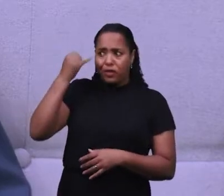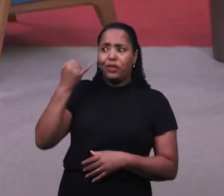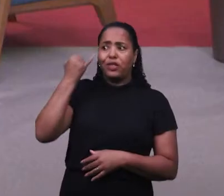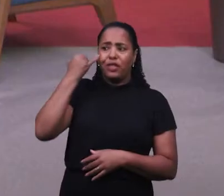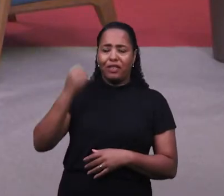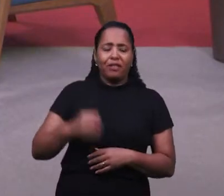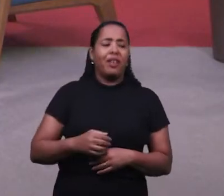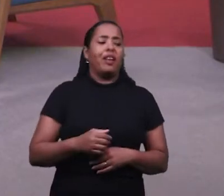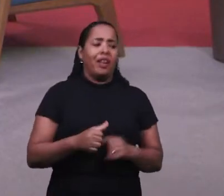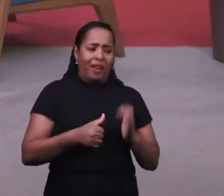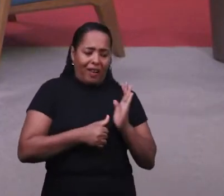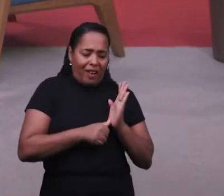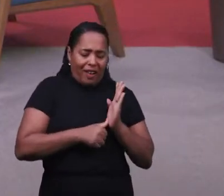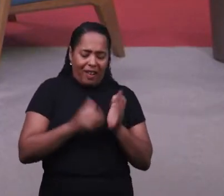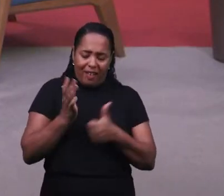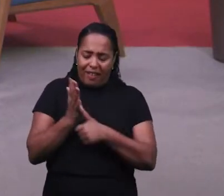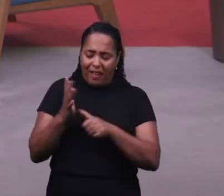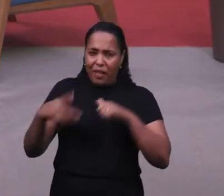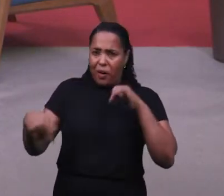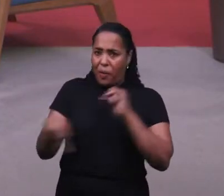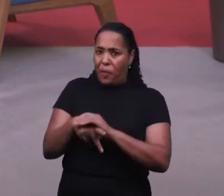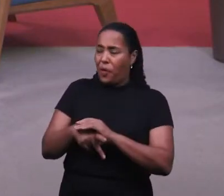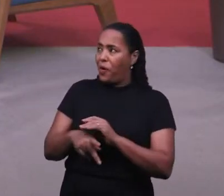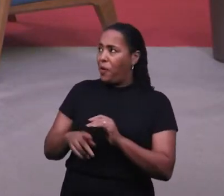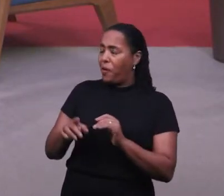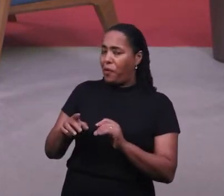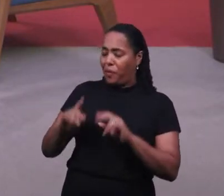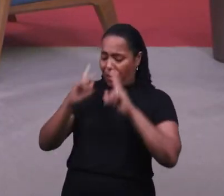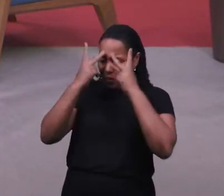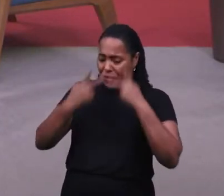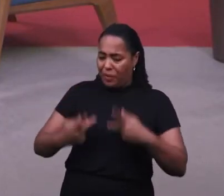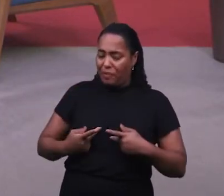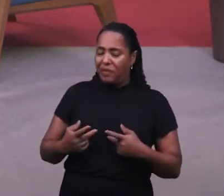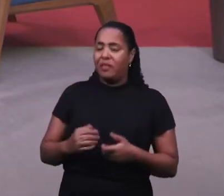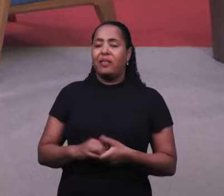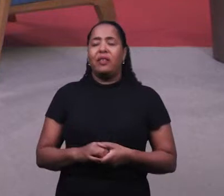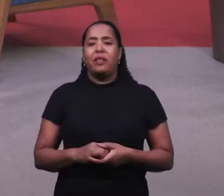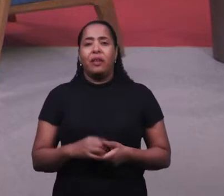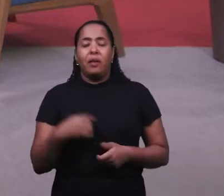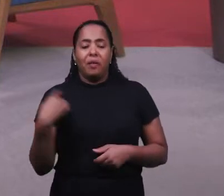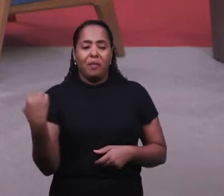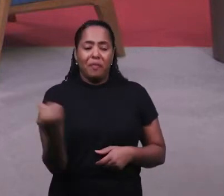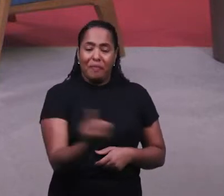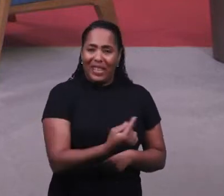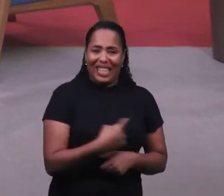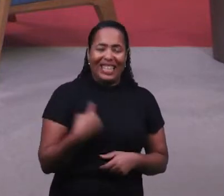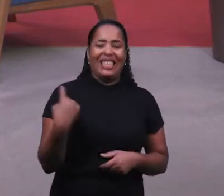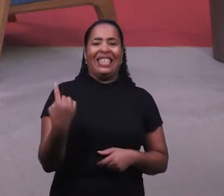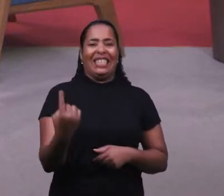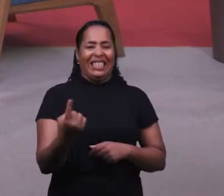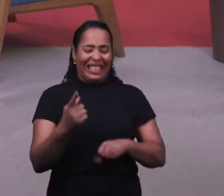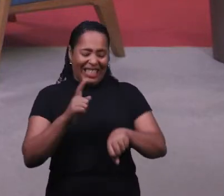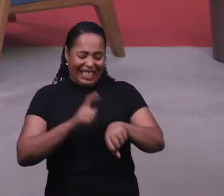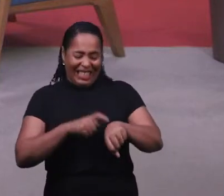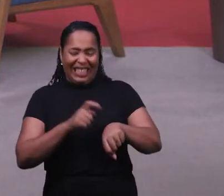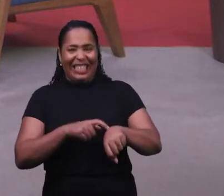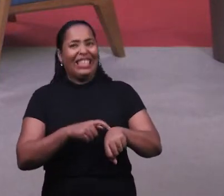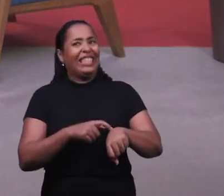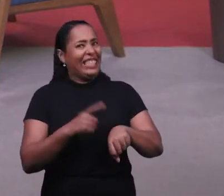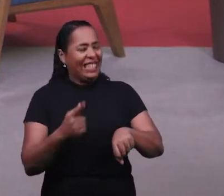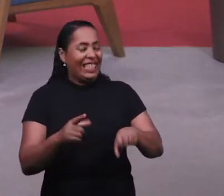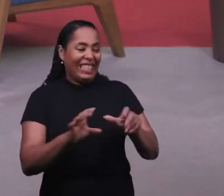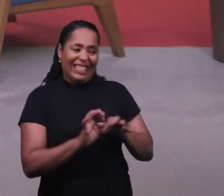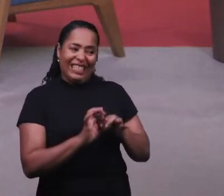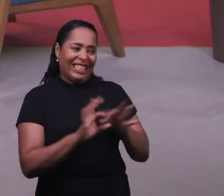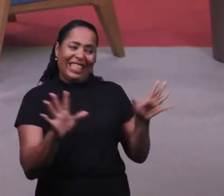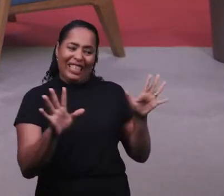Josias. Ouais, c'est les empreintes de l'homme et l'empreinte de Dieu. Quelle merveille.